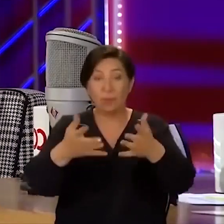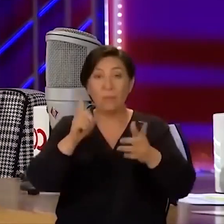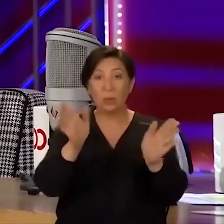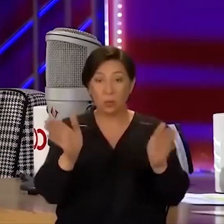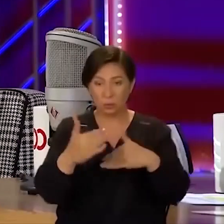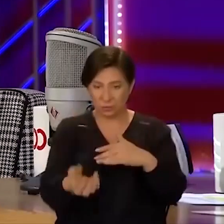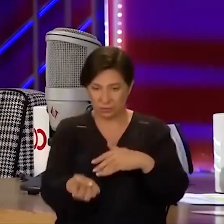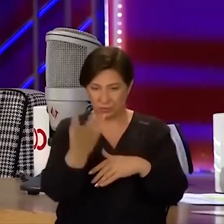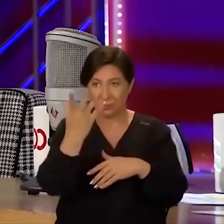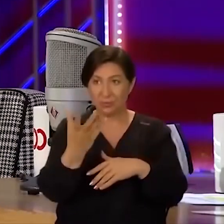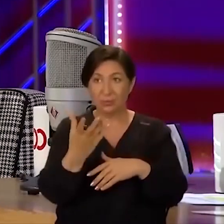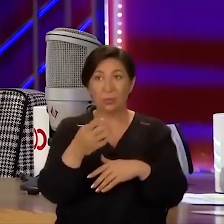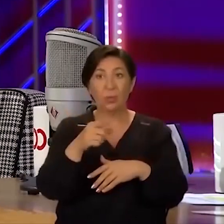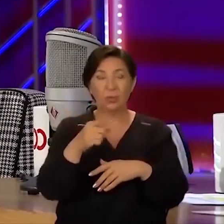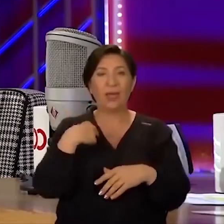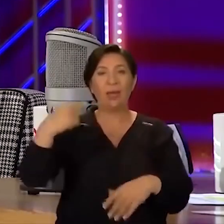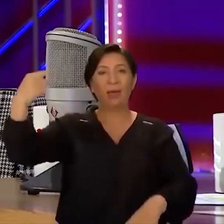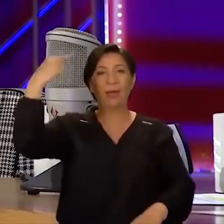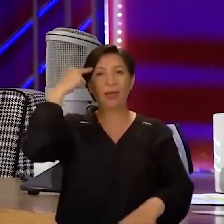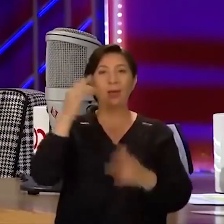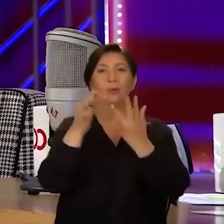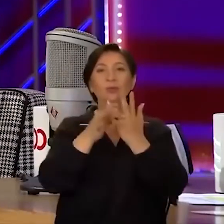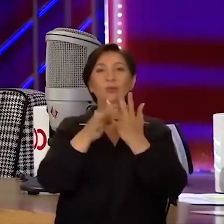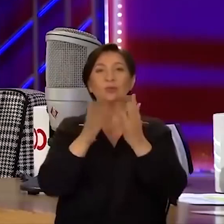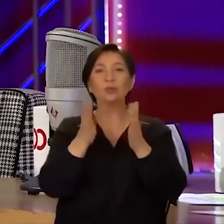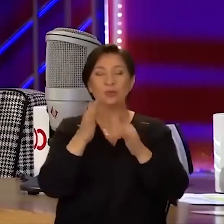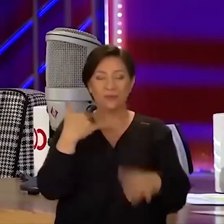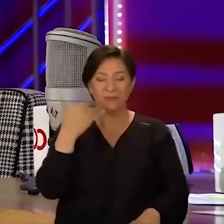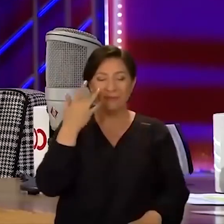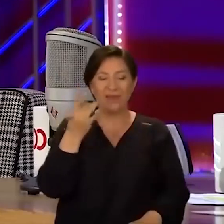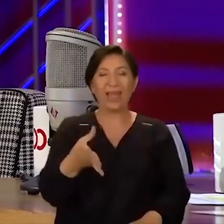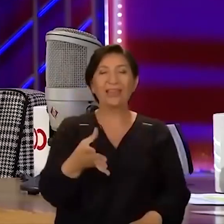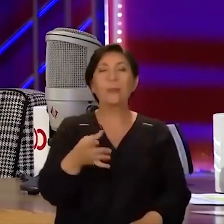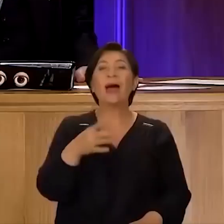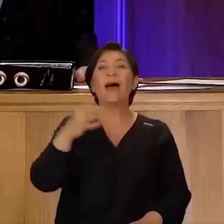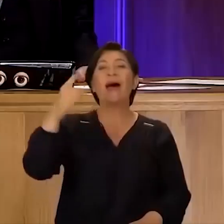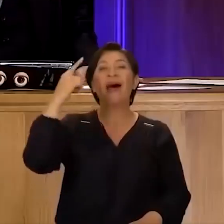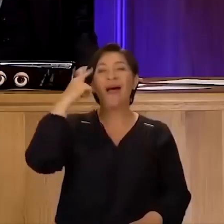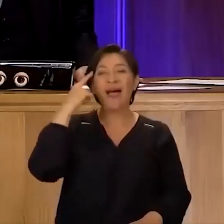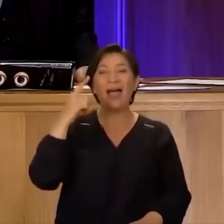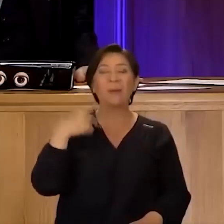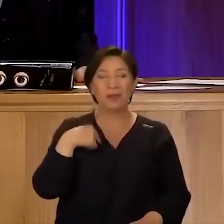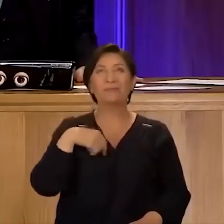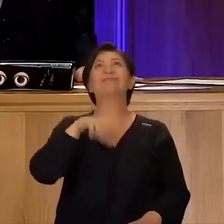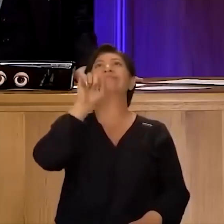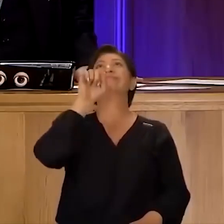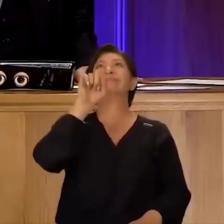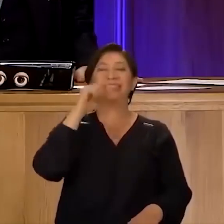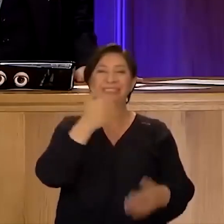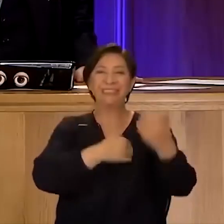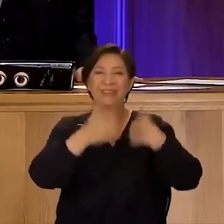attı bir kutu çıktı orada uyandım zaten yüzük kutusu olduğunu fark ettim onun orada uyandım kafamı bir kaldırdım